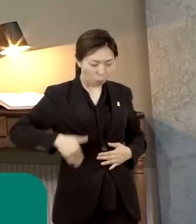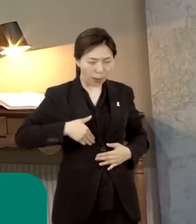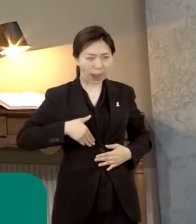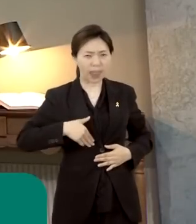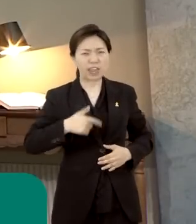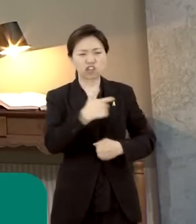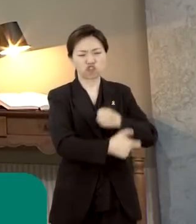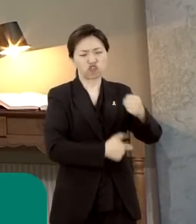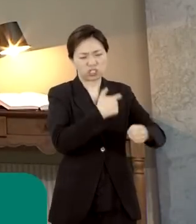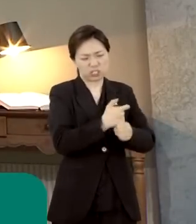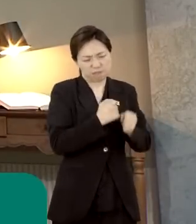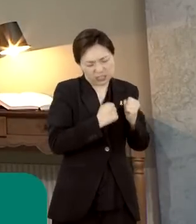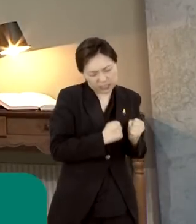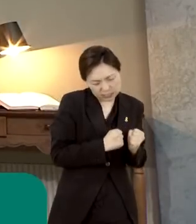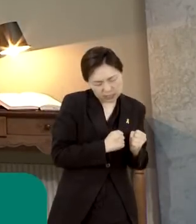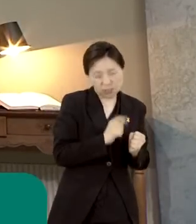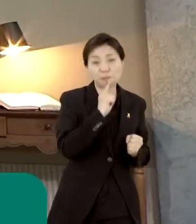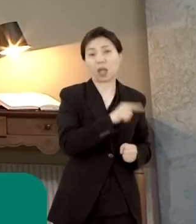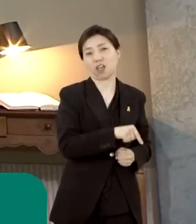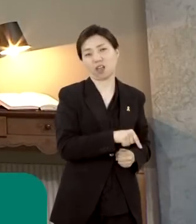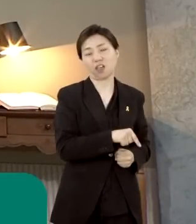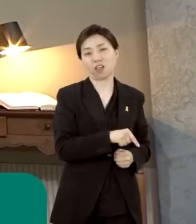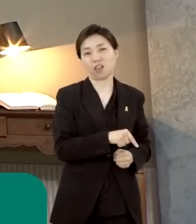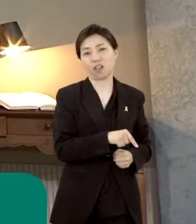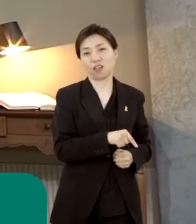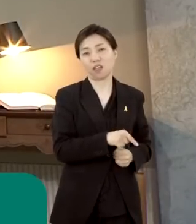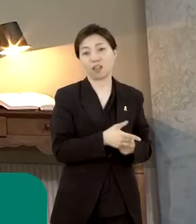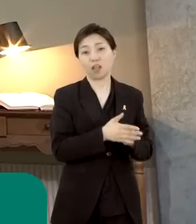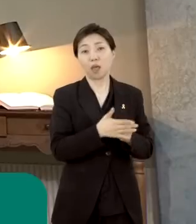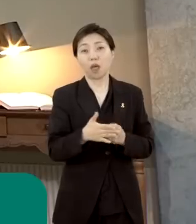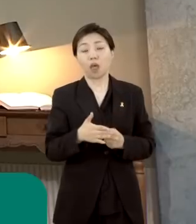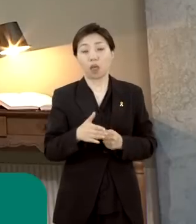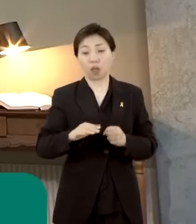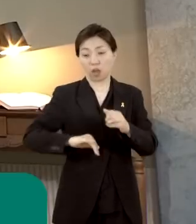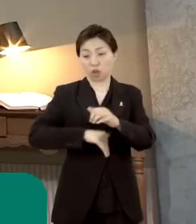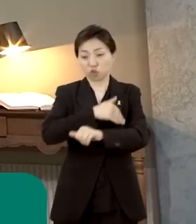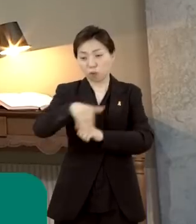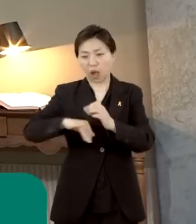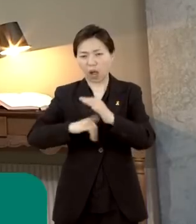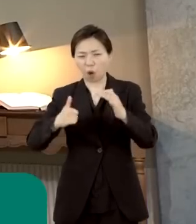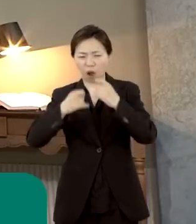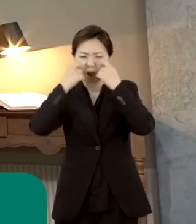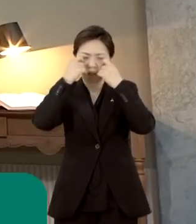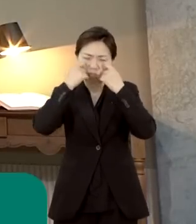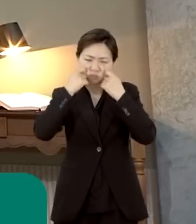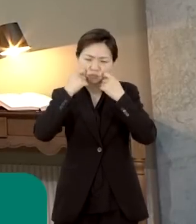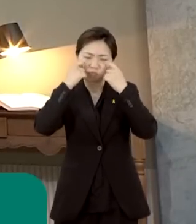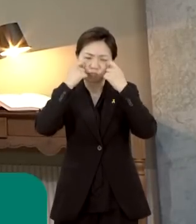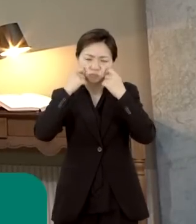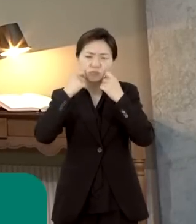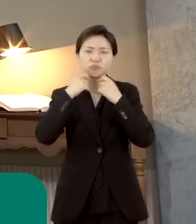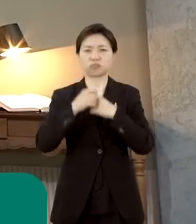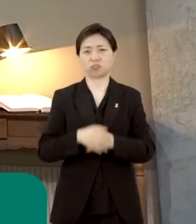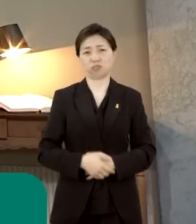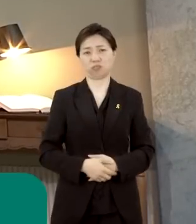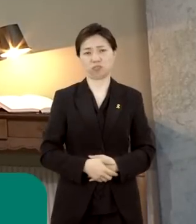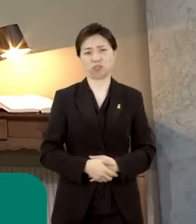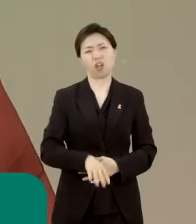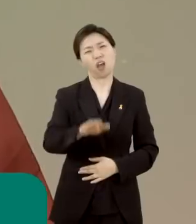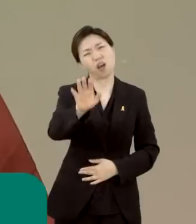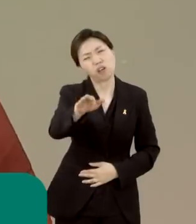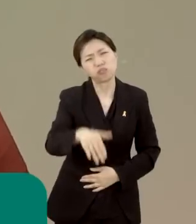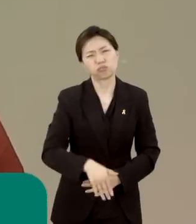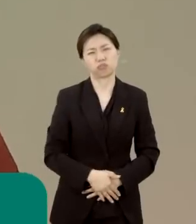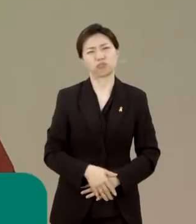지냈습니다라고 하니 그 자리에서 그 가족들이 다들 구슬프게 눈물을 흘리더랍니다